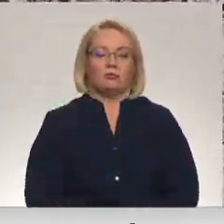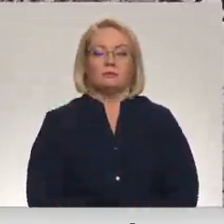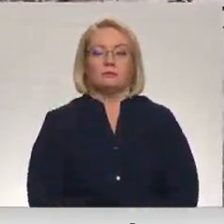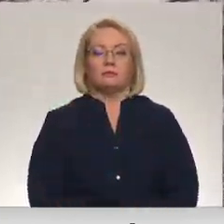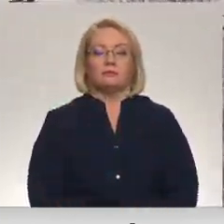televīzija.